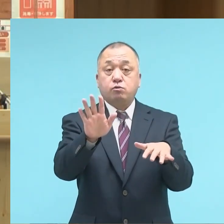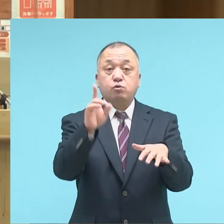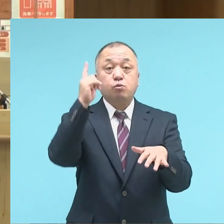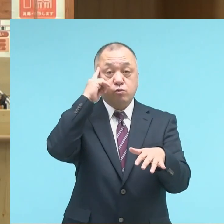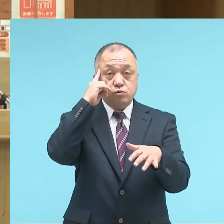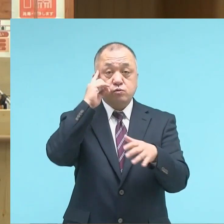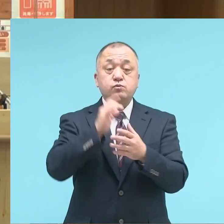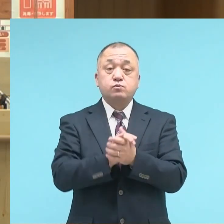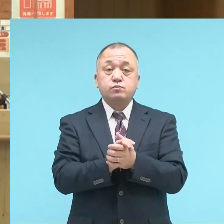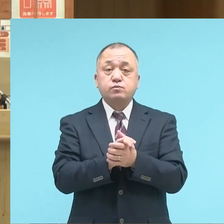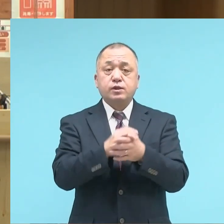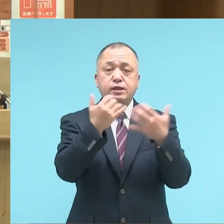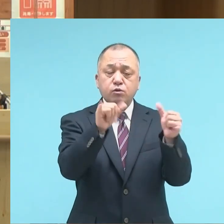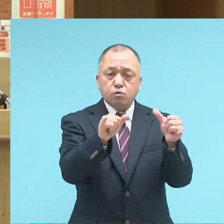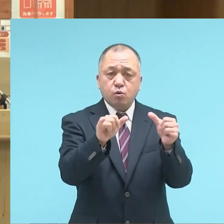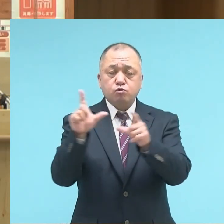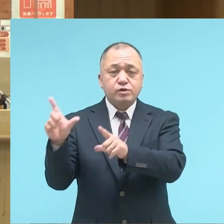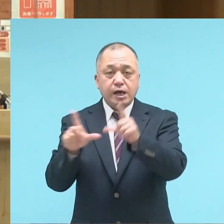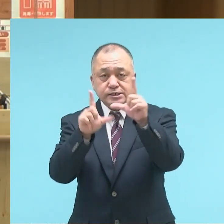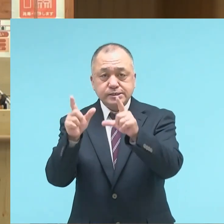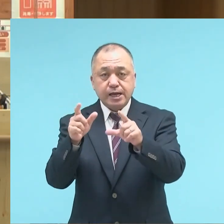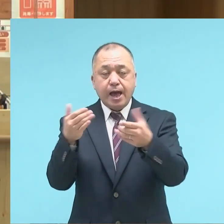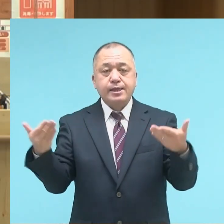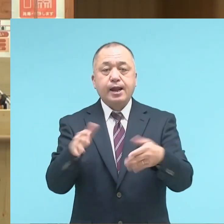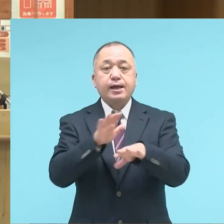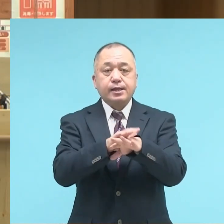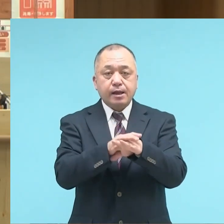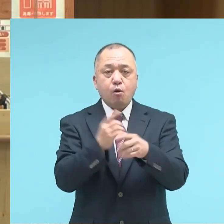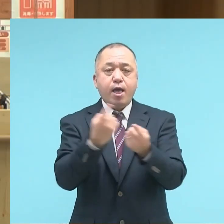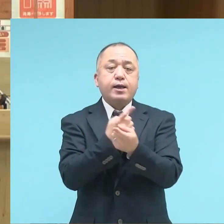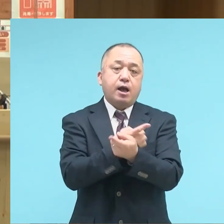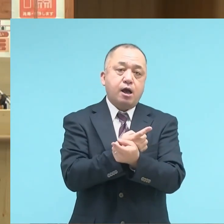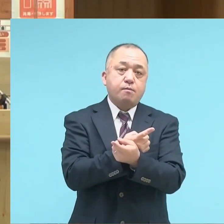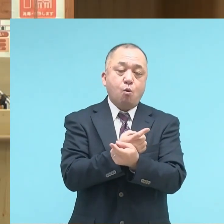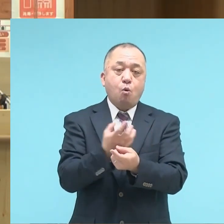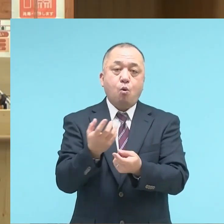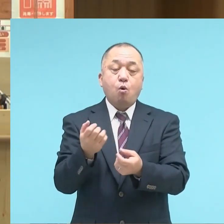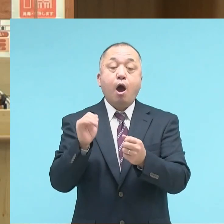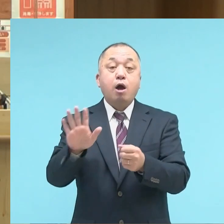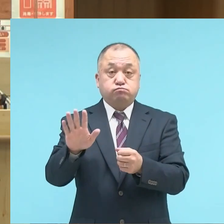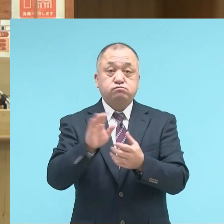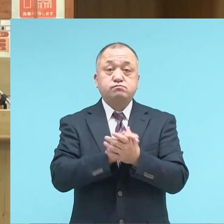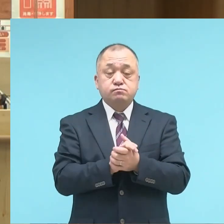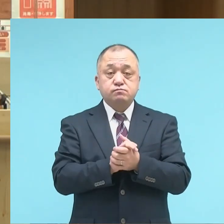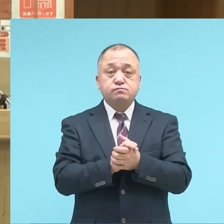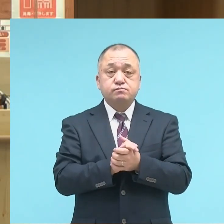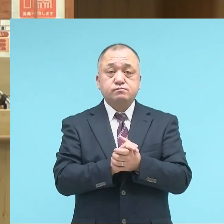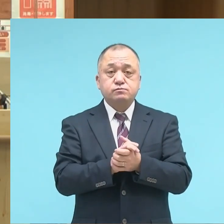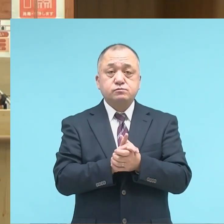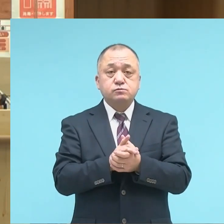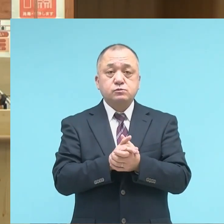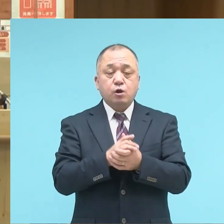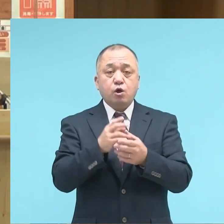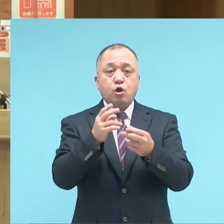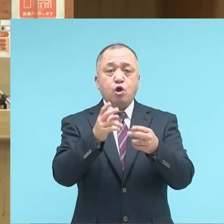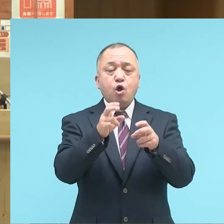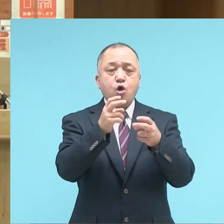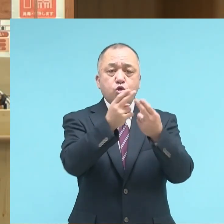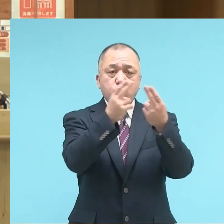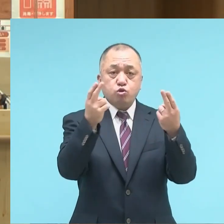々の暮らしや働き方に関する考え方、これは大きな変化が起きてますので、そういった意味では農村への関心というもの